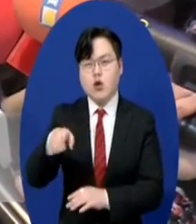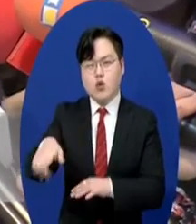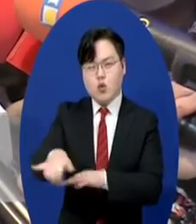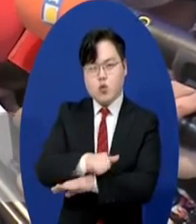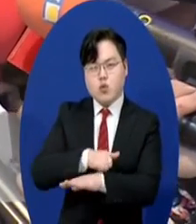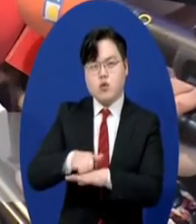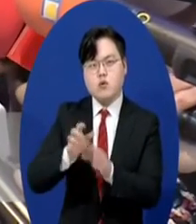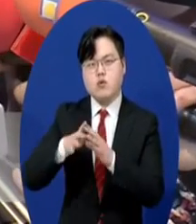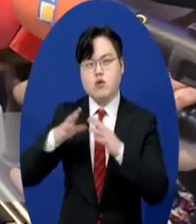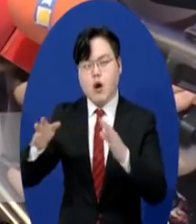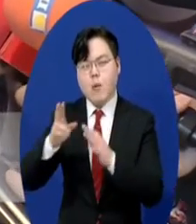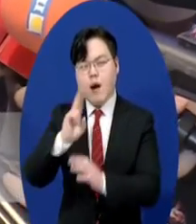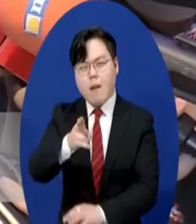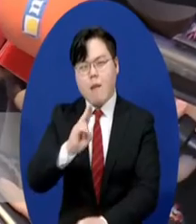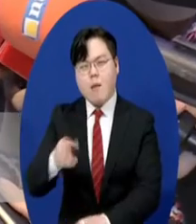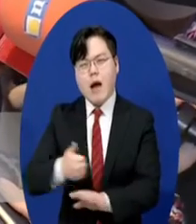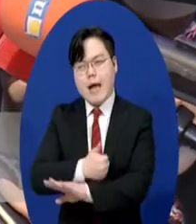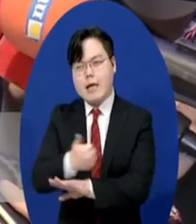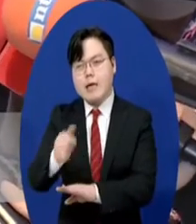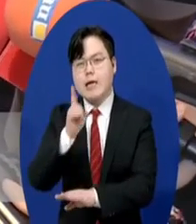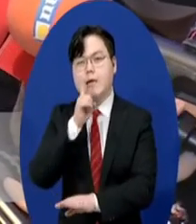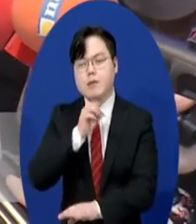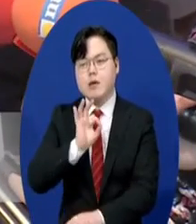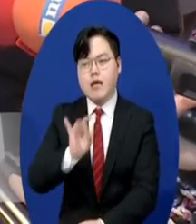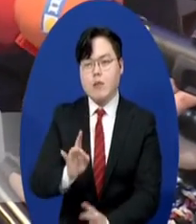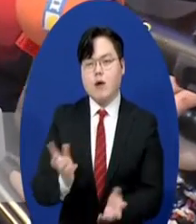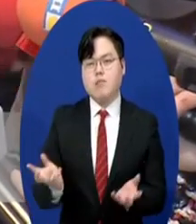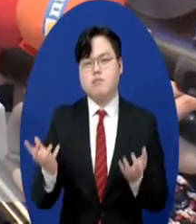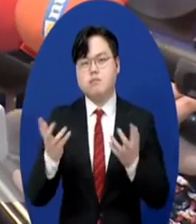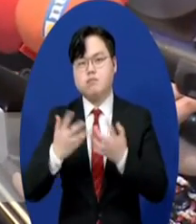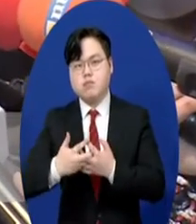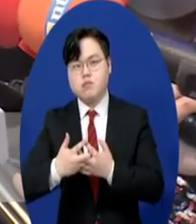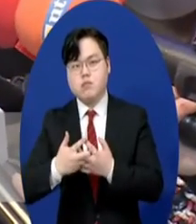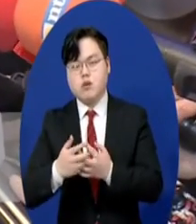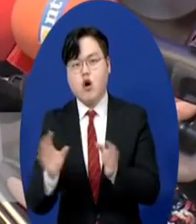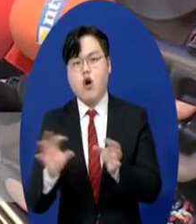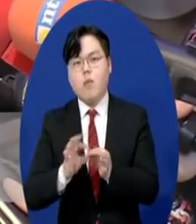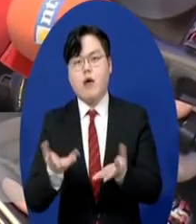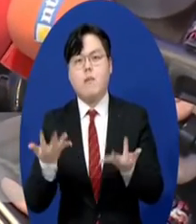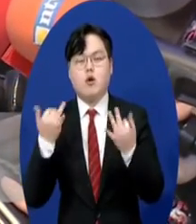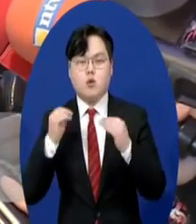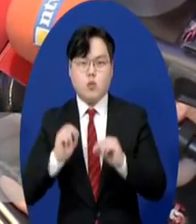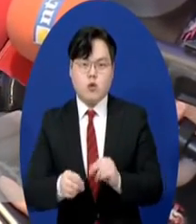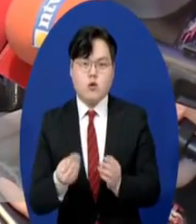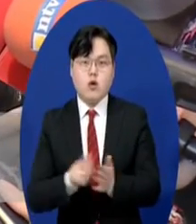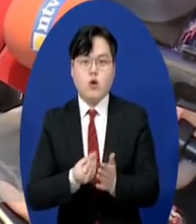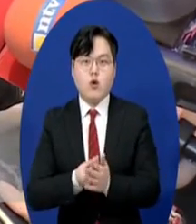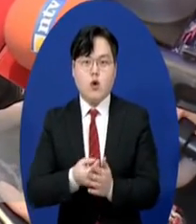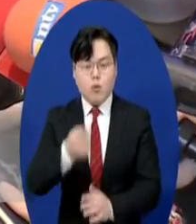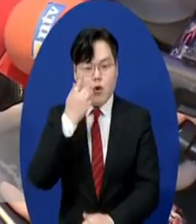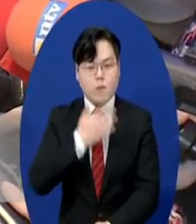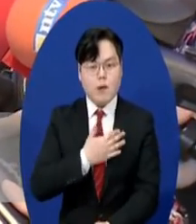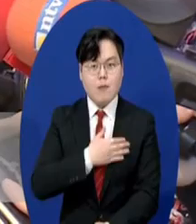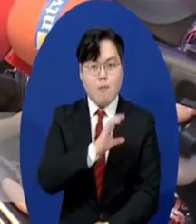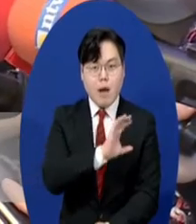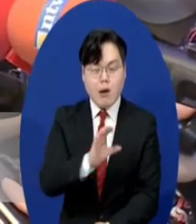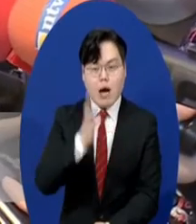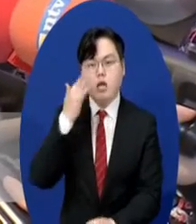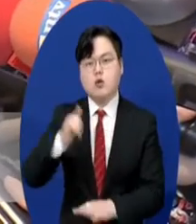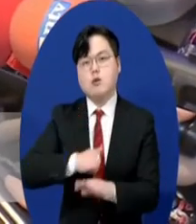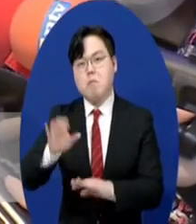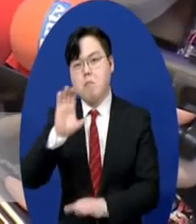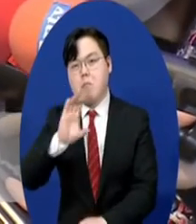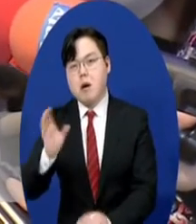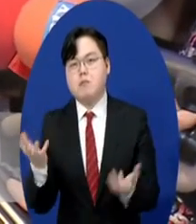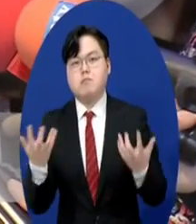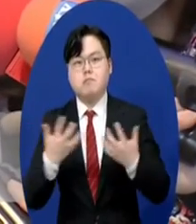томоохон ажилчлалын корпорациудаа хамтарч Монгол улсад жуулчдыг авчрах энэ нь өөрөө дотоодын ажилчлалын компаниудад эдийн засгийн